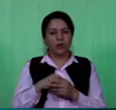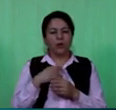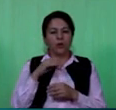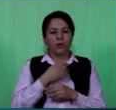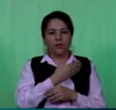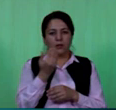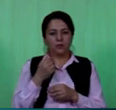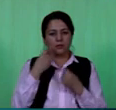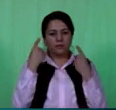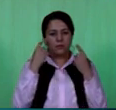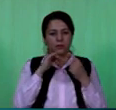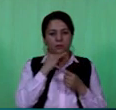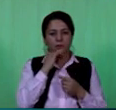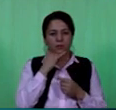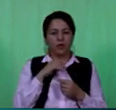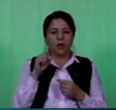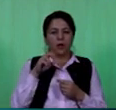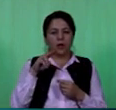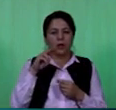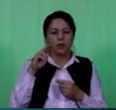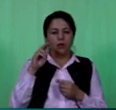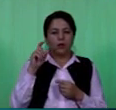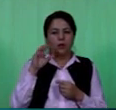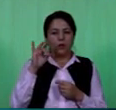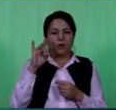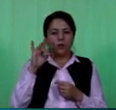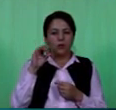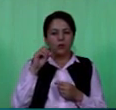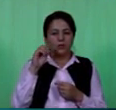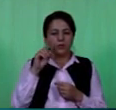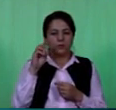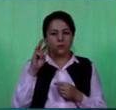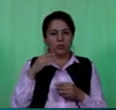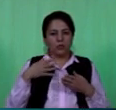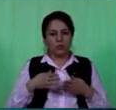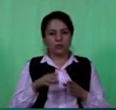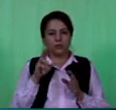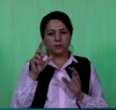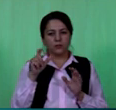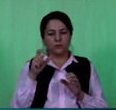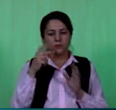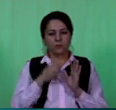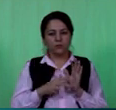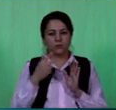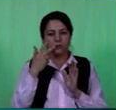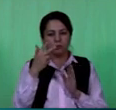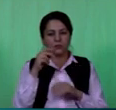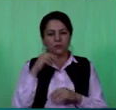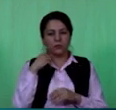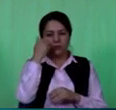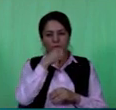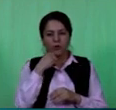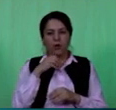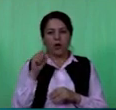предок ребята аль-хорезми родился семьсот восемьдесят третьем году а другой наш великий ученый